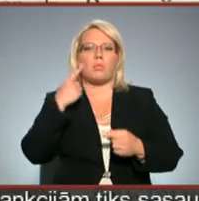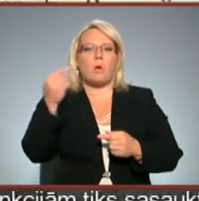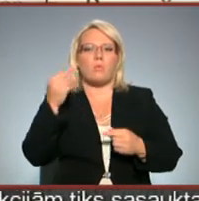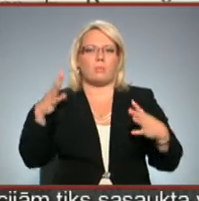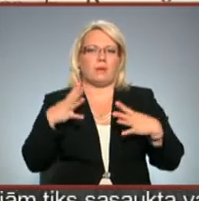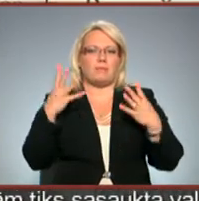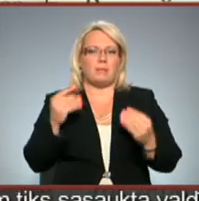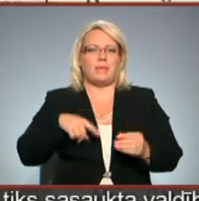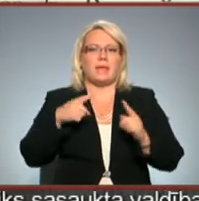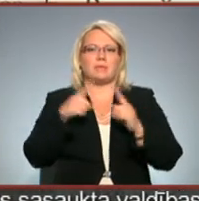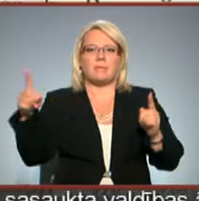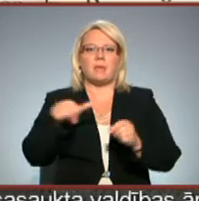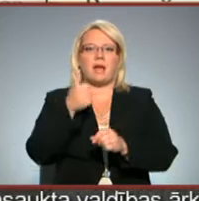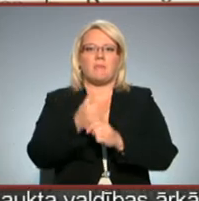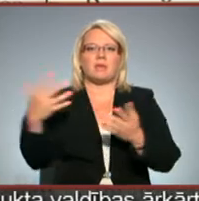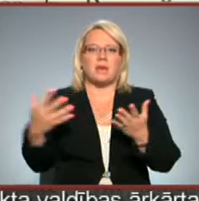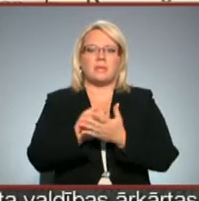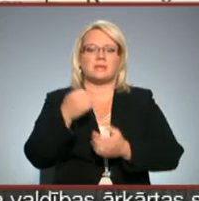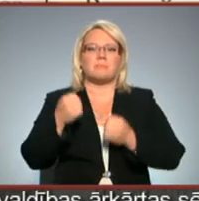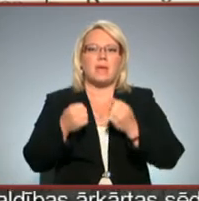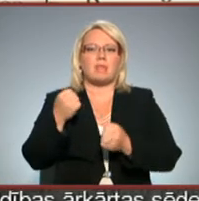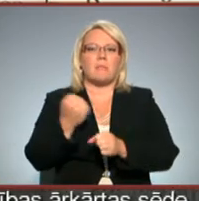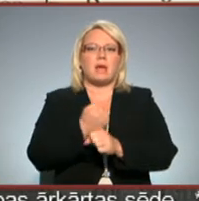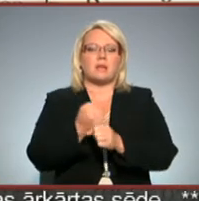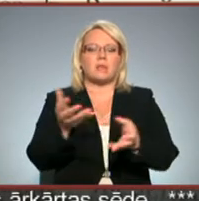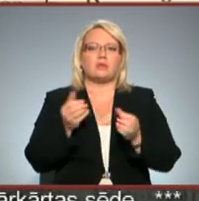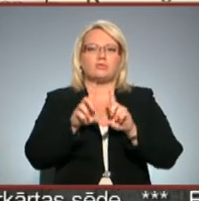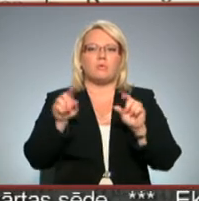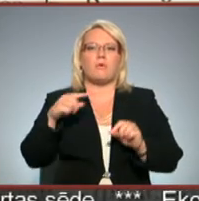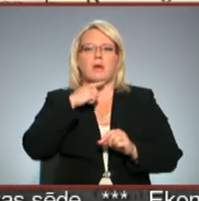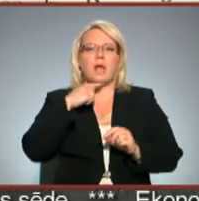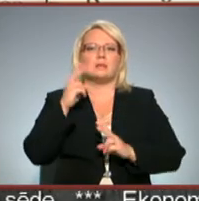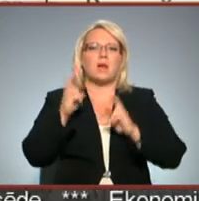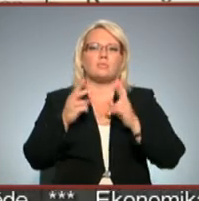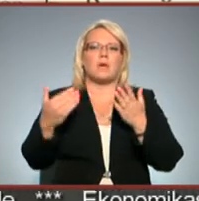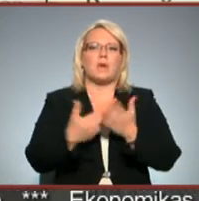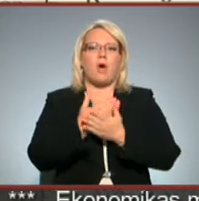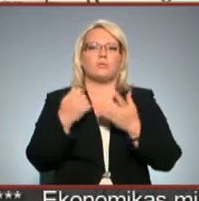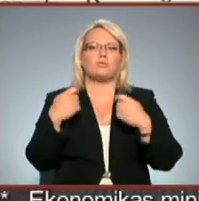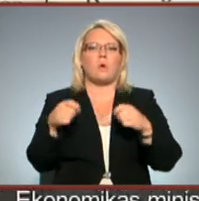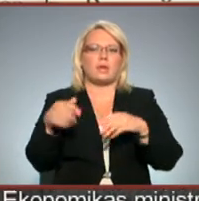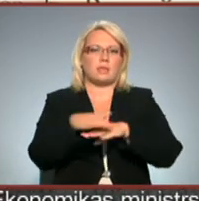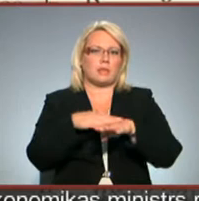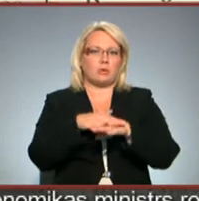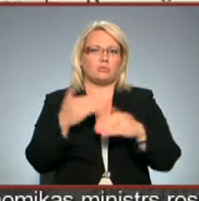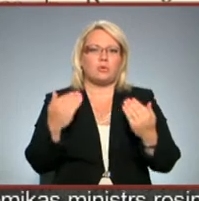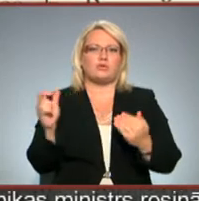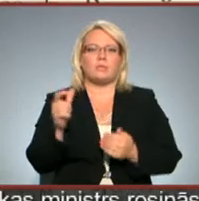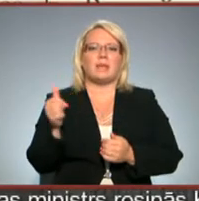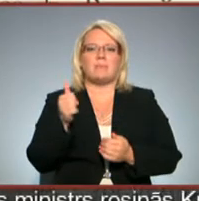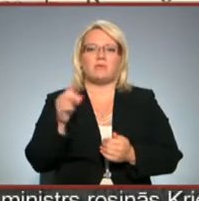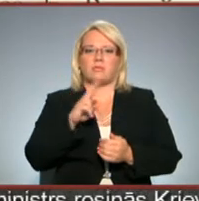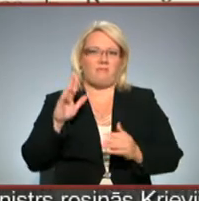galvenais uzdevums ir atrast Latvijas piena pārstrādes uzņēmumiem un gaļas ražotājiem jaunas noiet tirgus. Ar ko šobrīd neīpaši